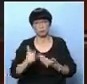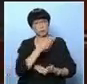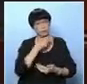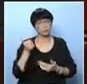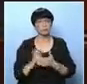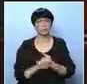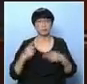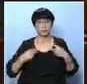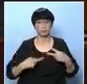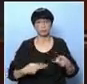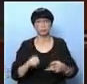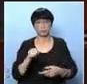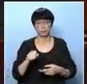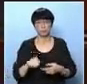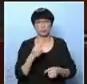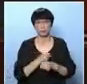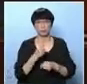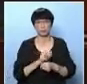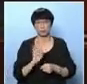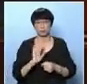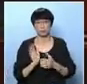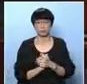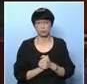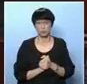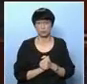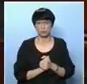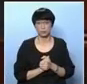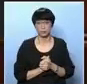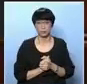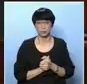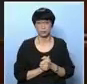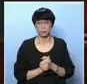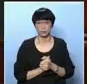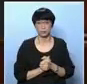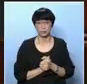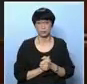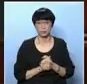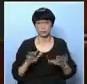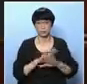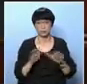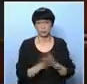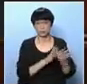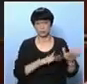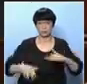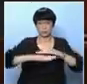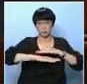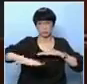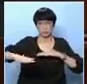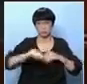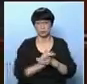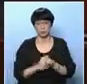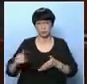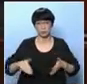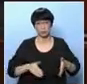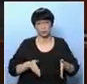我唔系想申请一份工啊，发展局黄伟伦局长做得非常好噶啦。将成个大屿山条路环岛要做